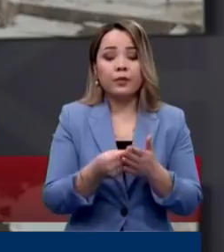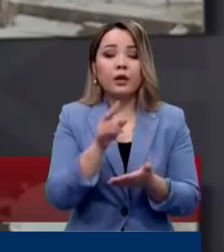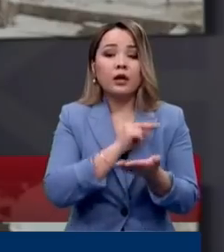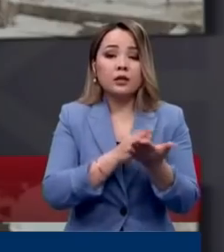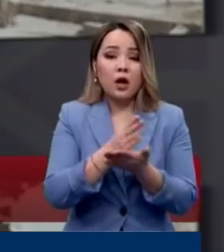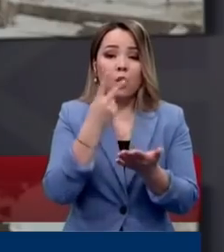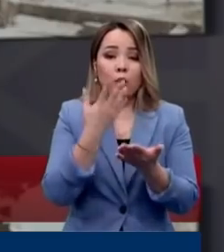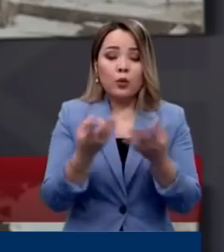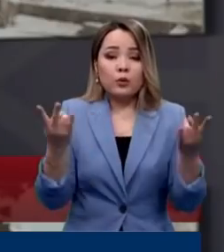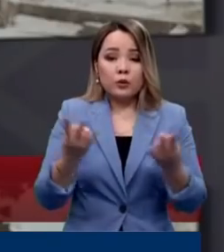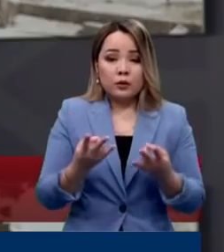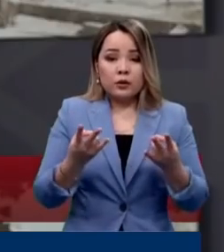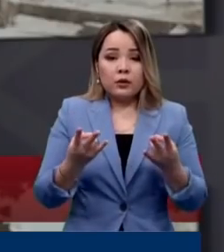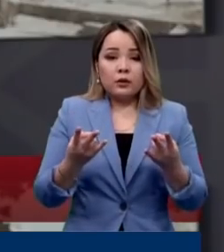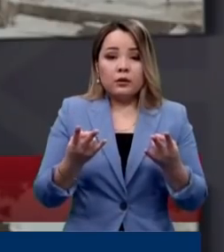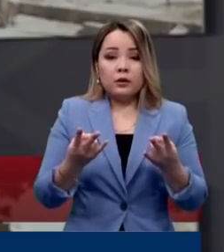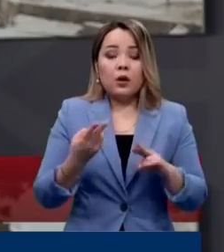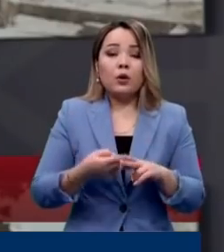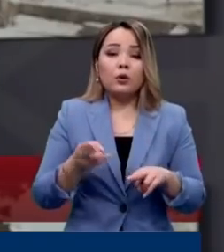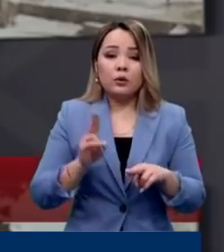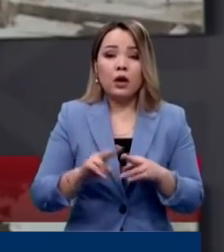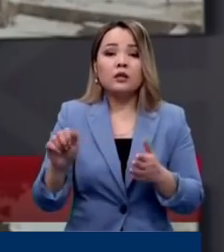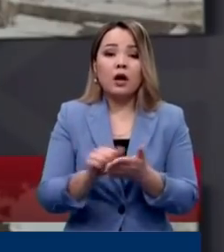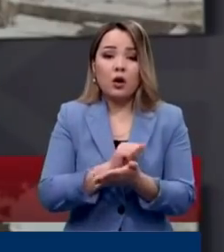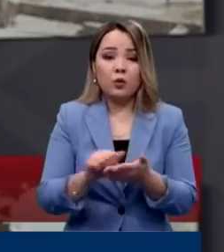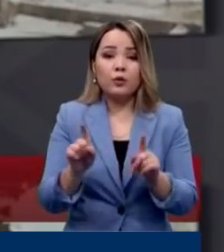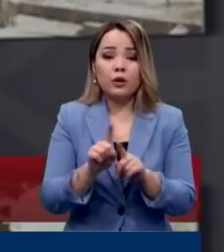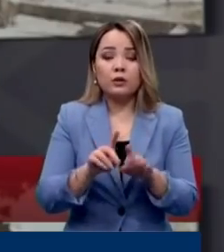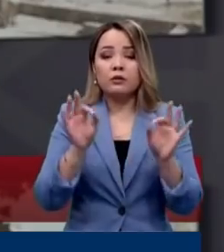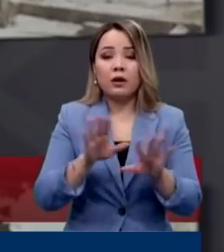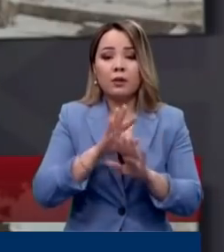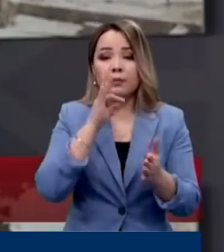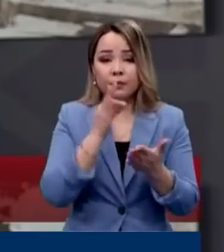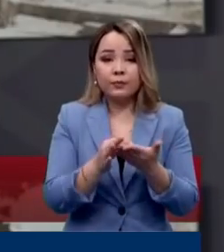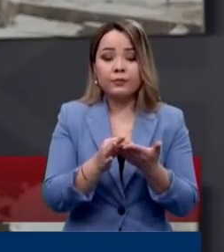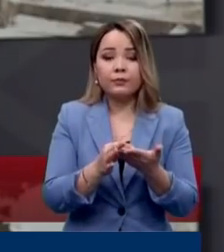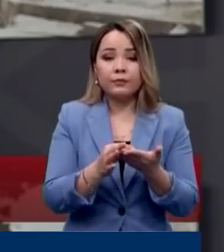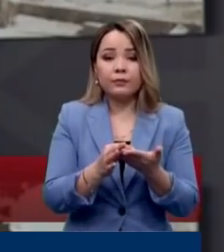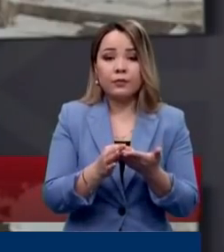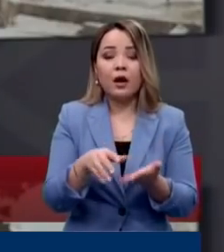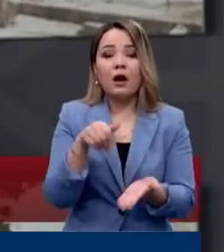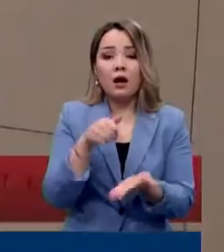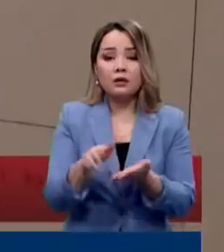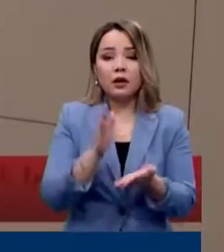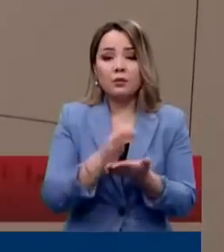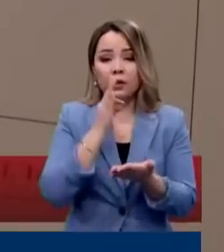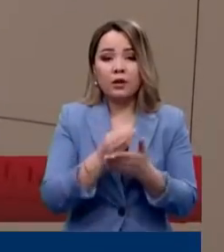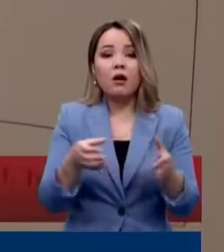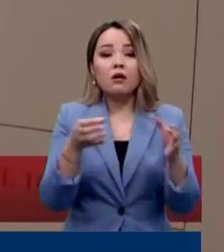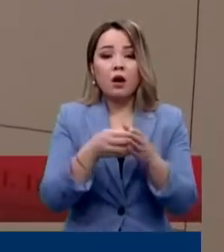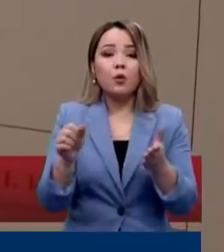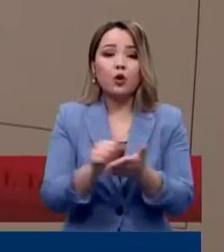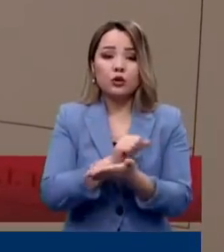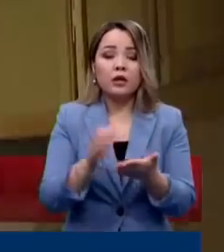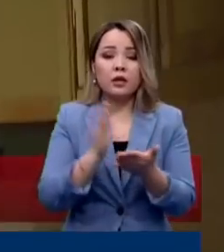қызметті көрсету үшін сол документтер дұрыс болмаған үшін отказ берілген. Компания